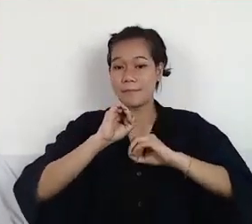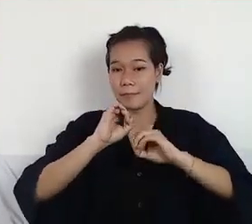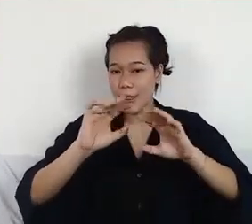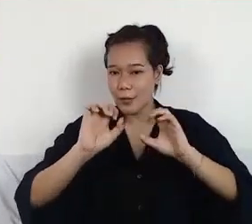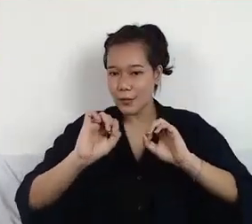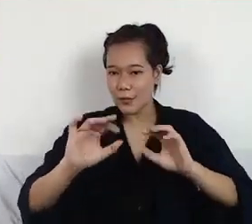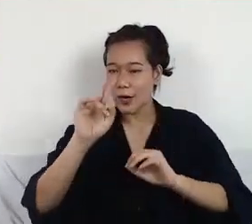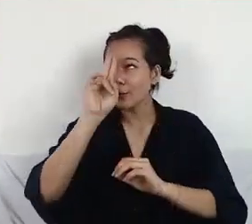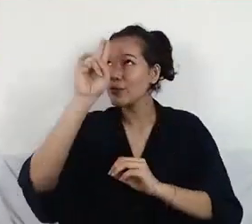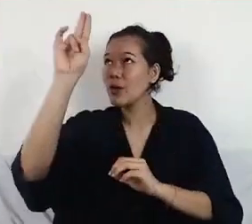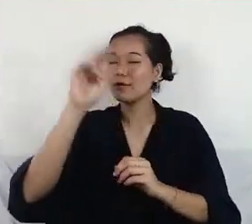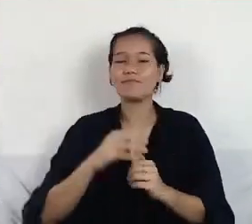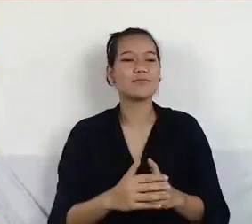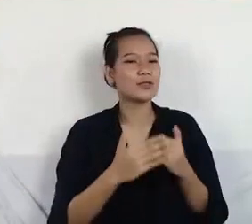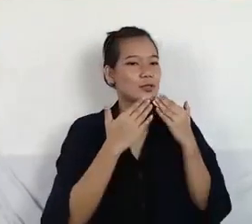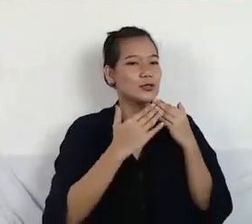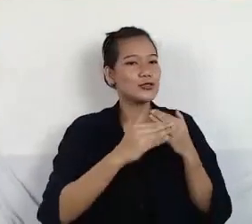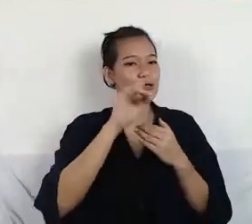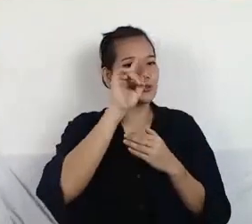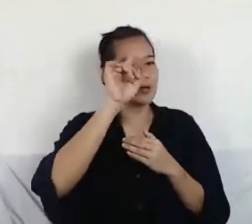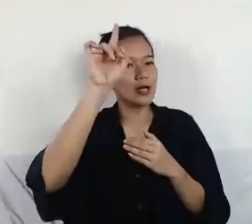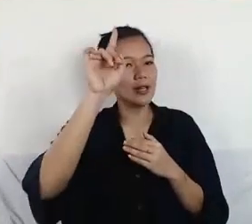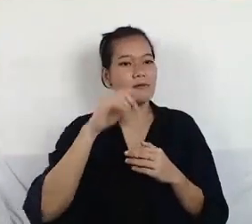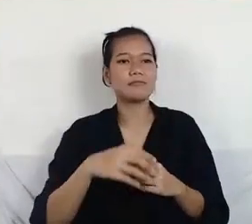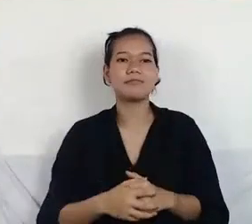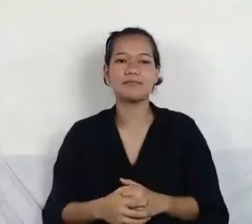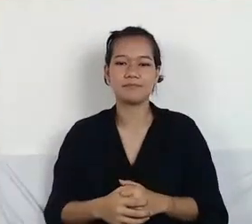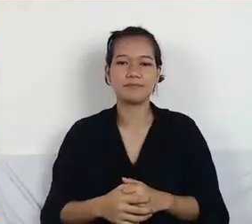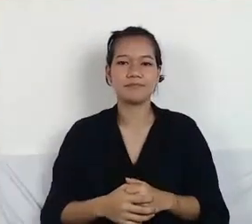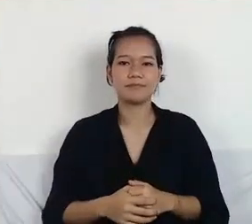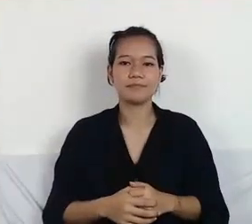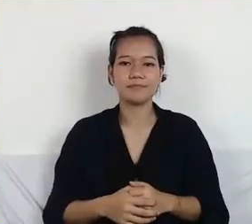Tuhan. Syukur kepada Allah.